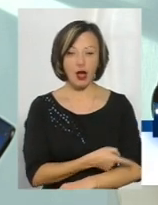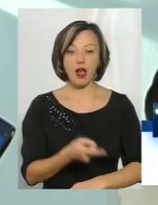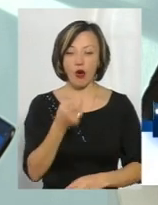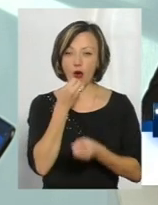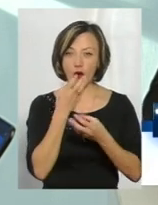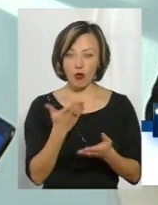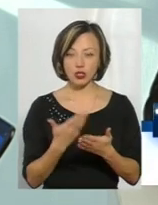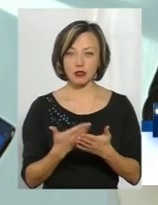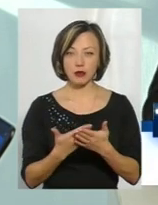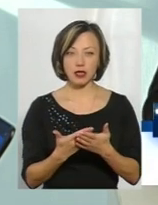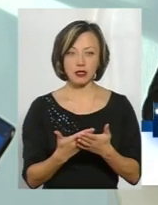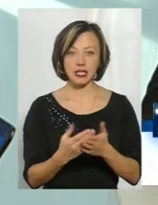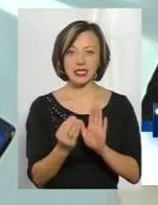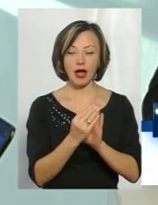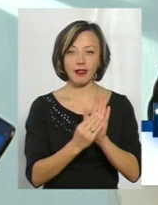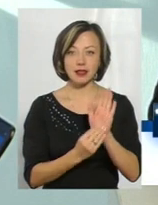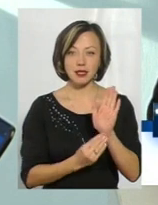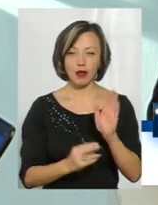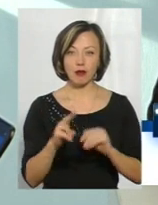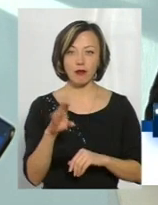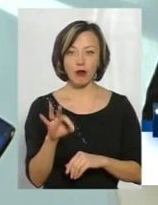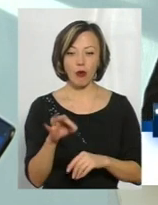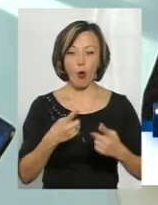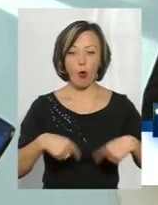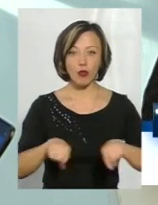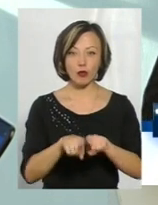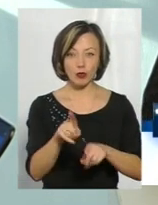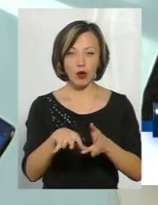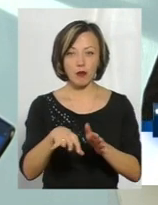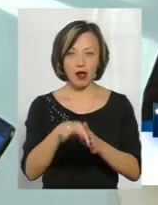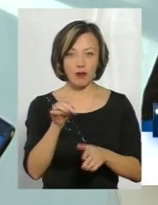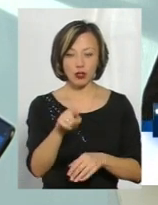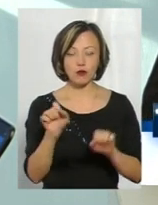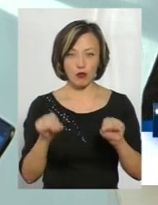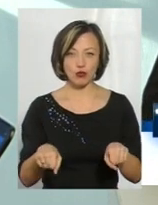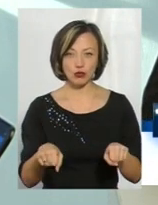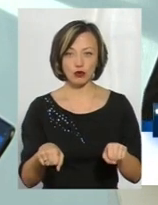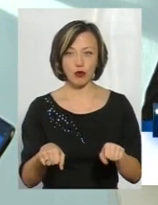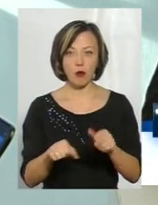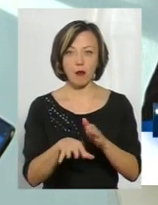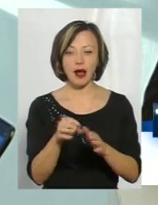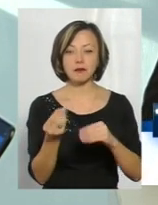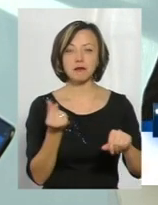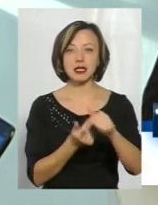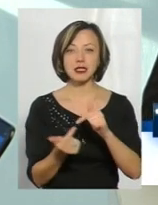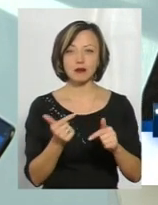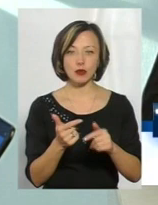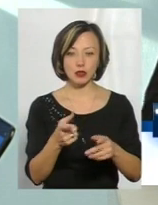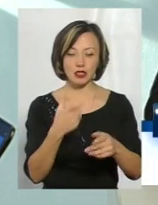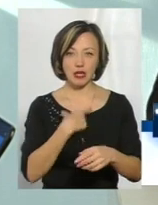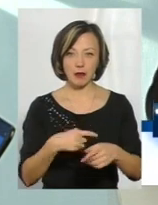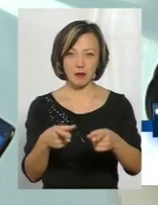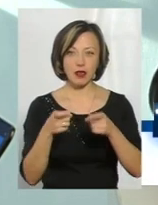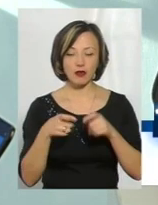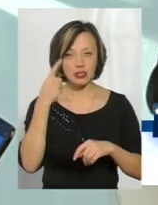зрізи статистики по тому округу, по якому вони будуть обиратись, то вони вже можуть обирати той бізнес, який вони будуть до себе підтягувати.